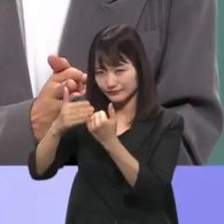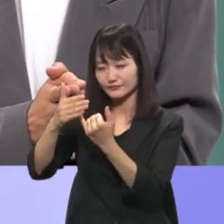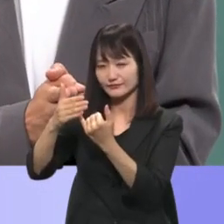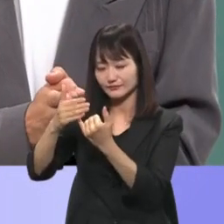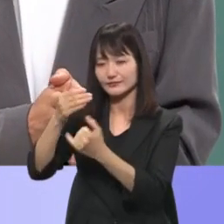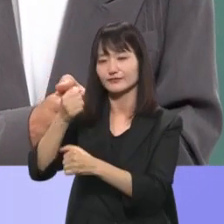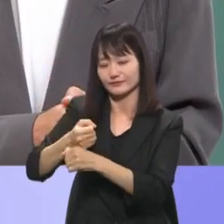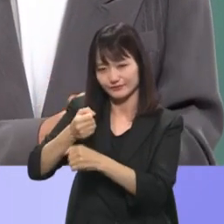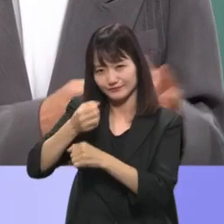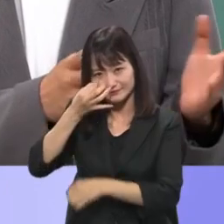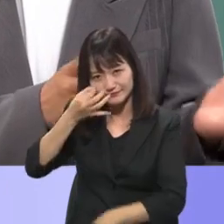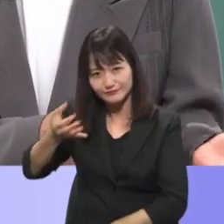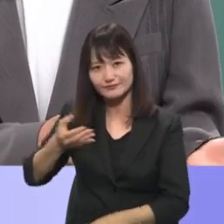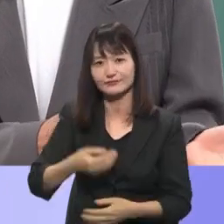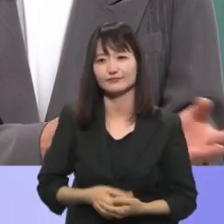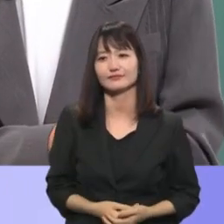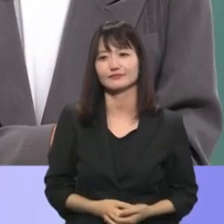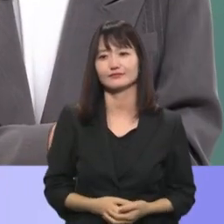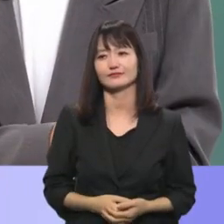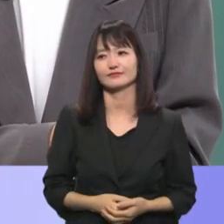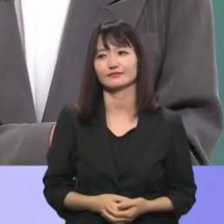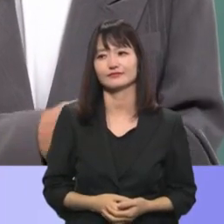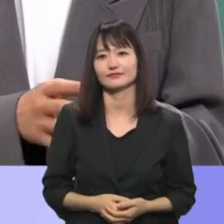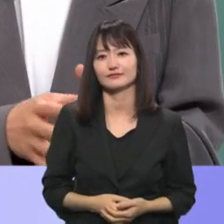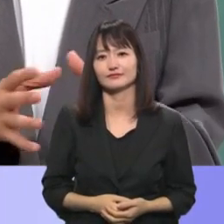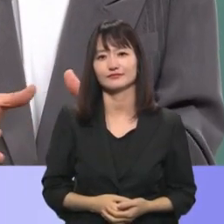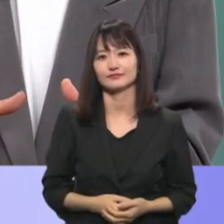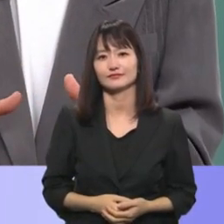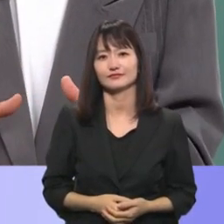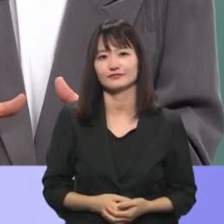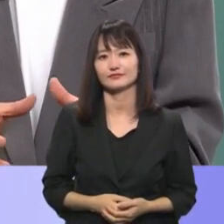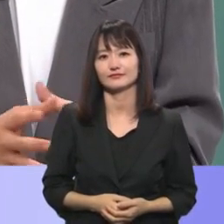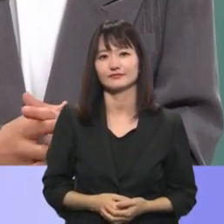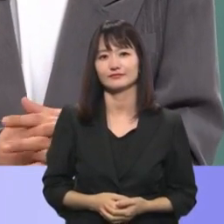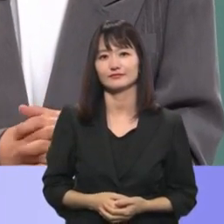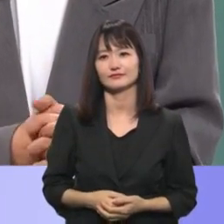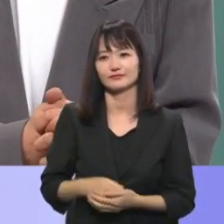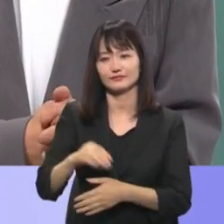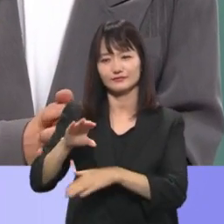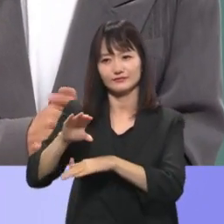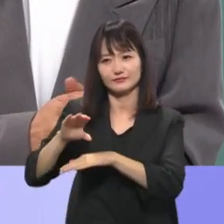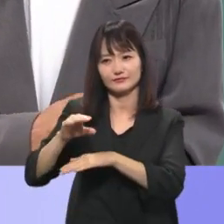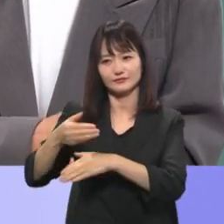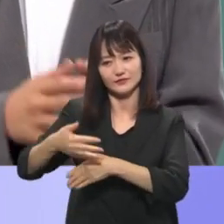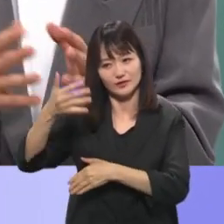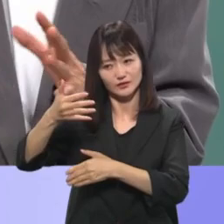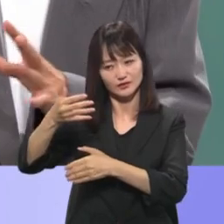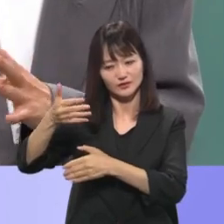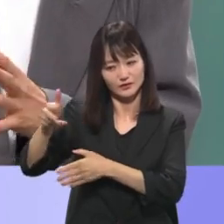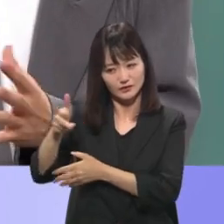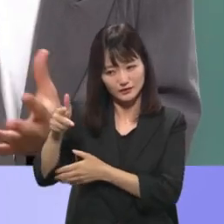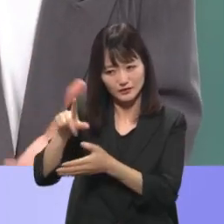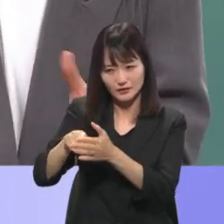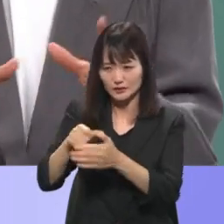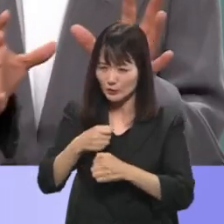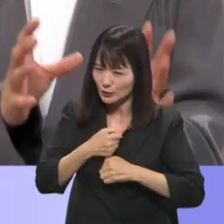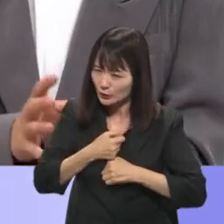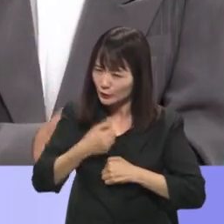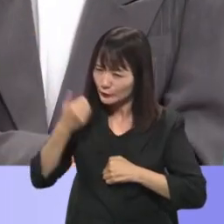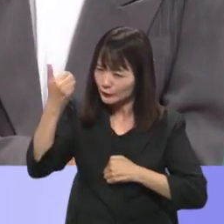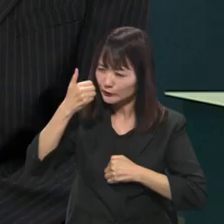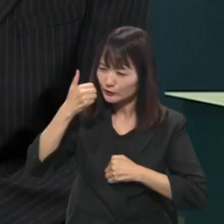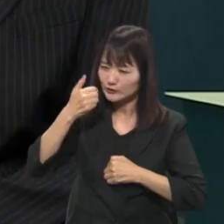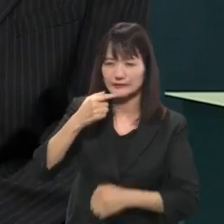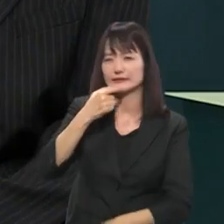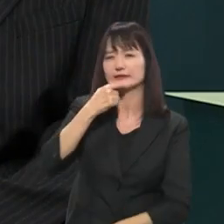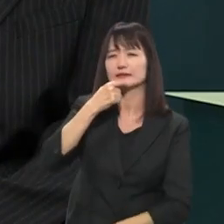활용을 하고 있는 거죠 그래서 실제로도 거기에 대해서 좀 조심스럽게 다가가는 편이고 혹시나 누군가가 불편해 하는 개그는 좀